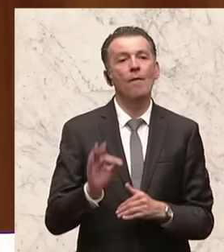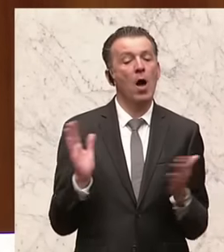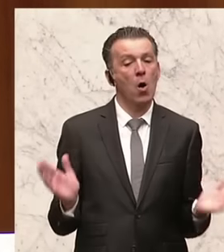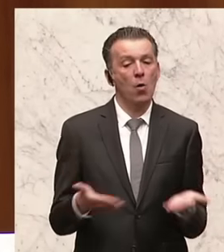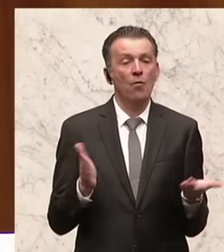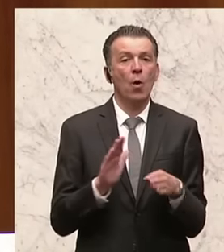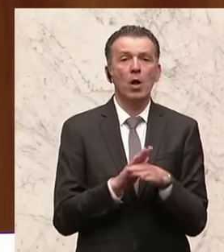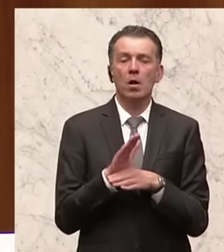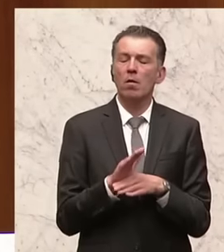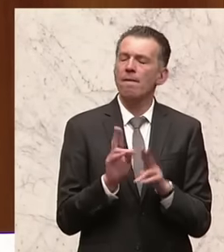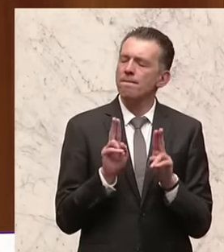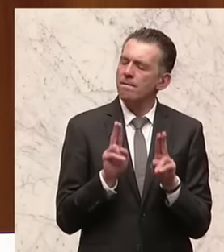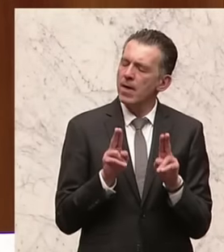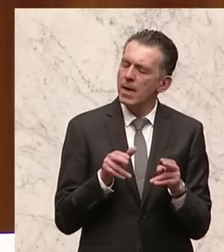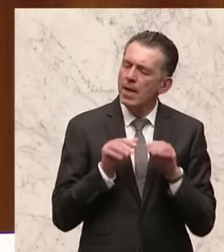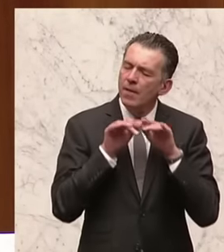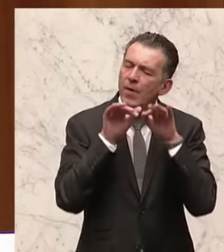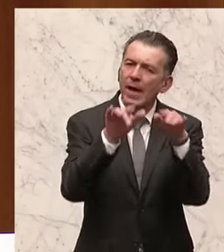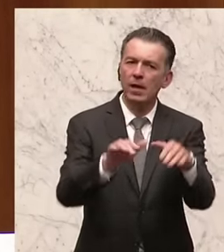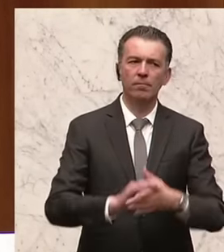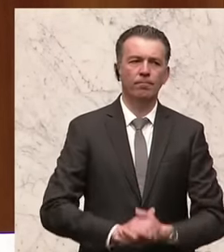Frauenförderungsprogramme tatsächlich wirken.